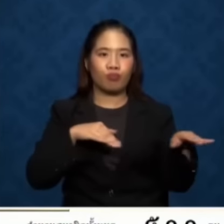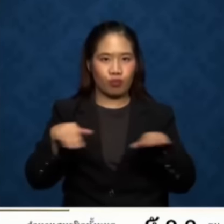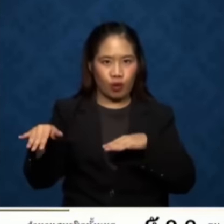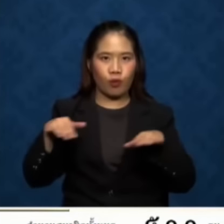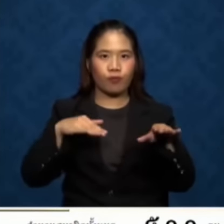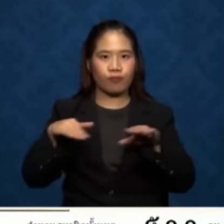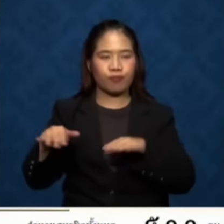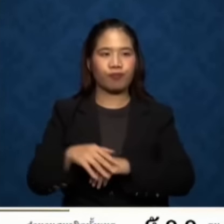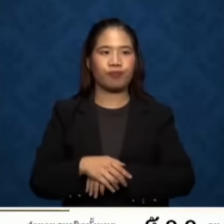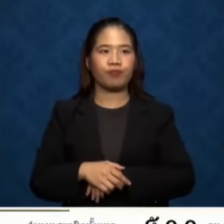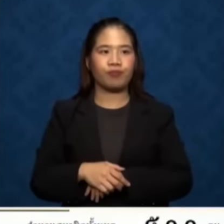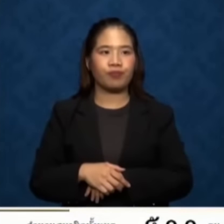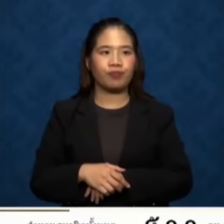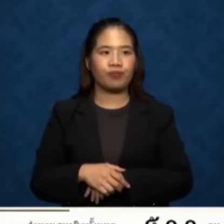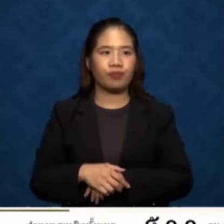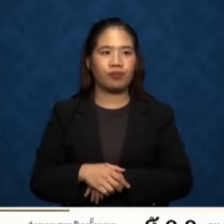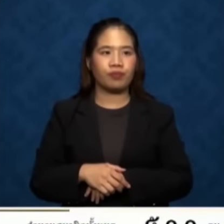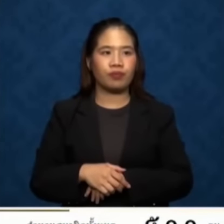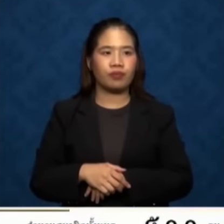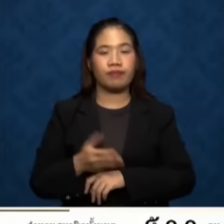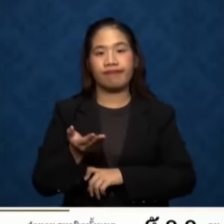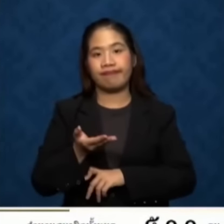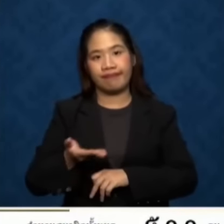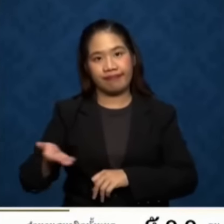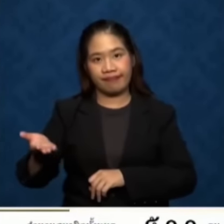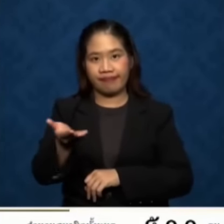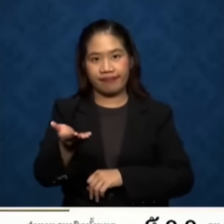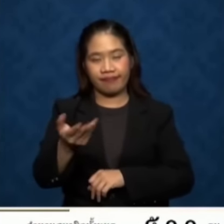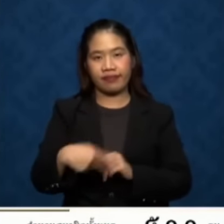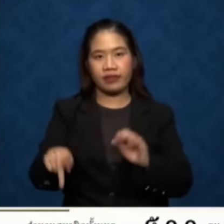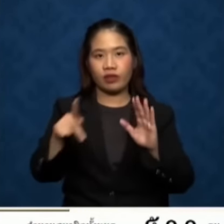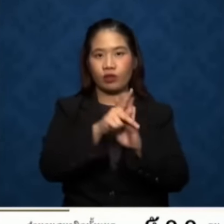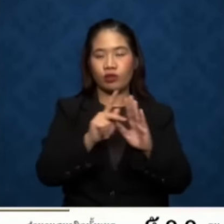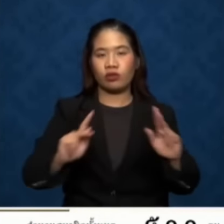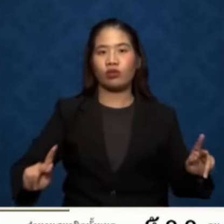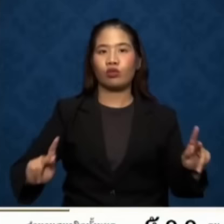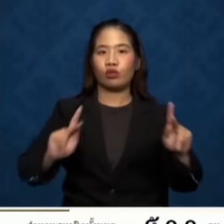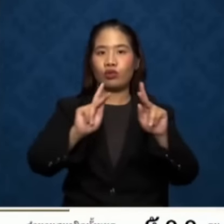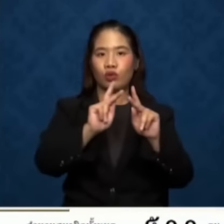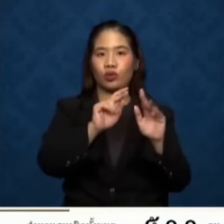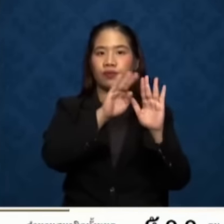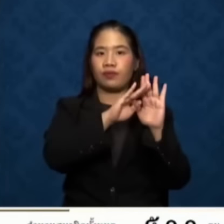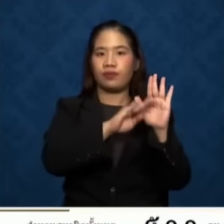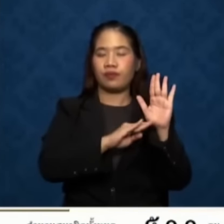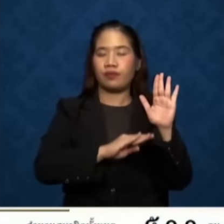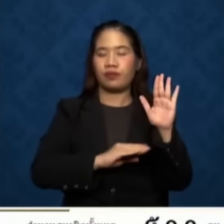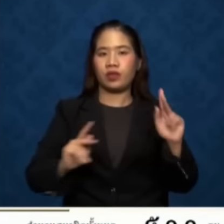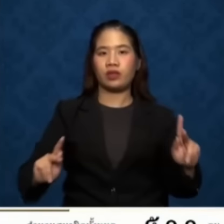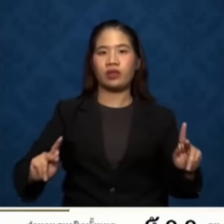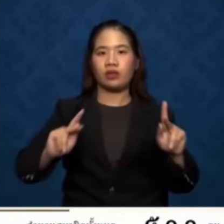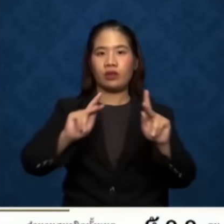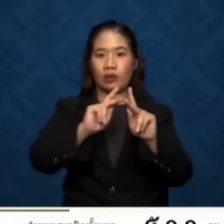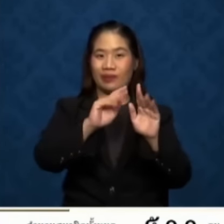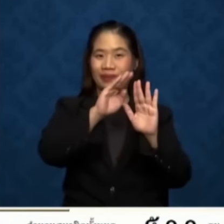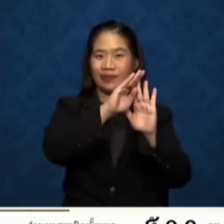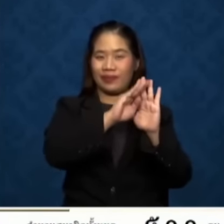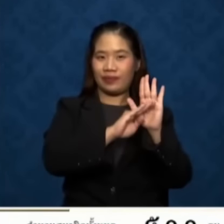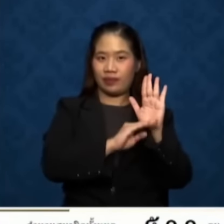อยท่านประธานครับนี่คือกฎกระทรวงแล้วกฎกระทรวงดังกล่าวเนี่